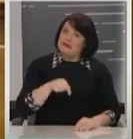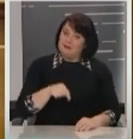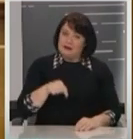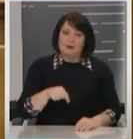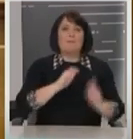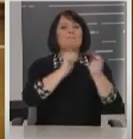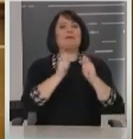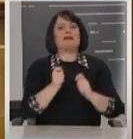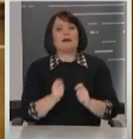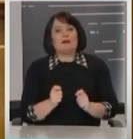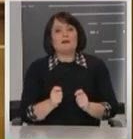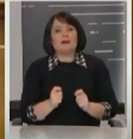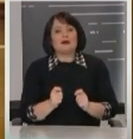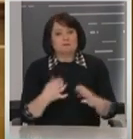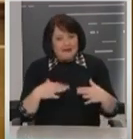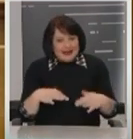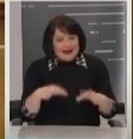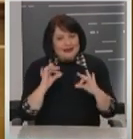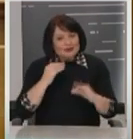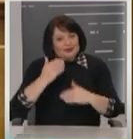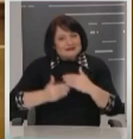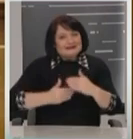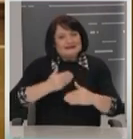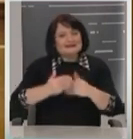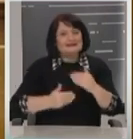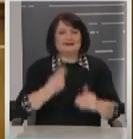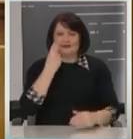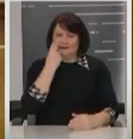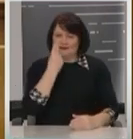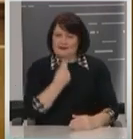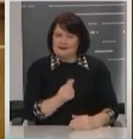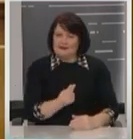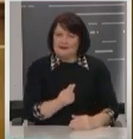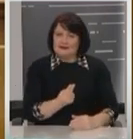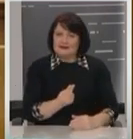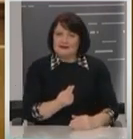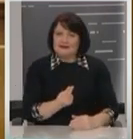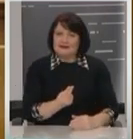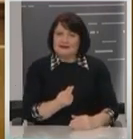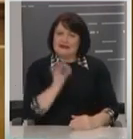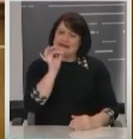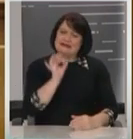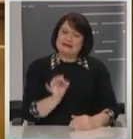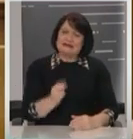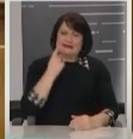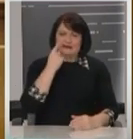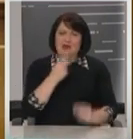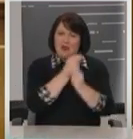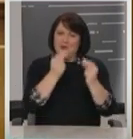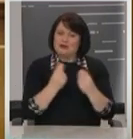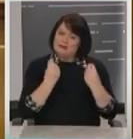οι μεταρρυθμίσεις αρχίζουν σιγά σιγά να εμφανίζουν τα πρώτα σημάδια και να αποδίδουν